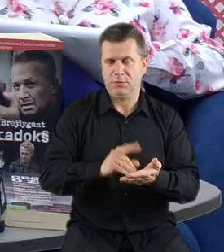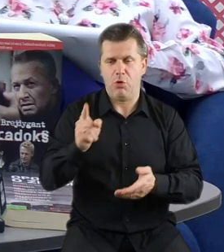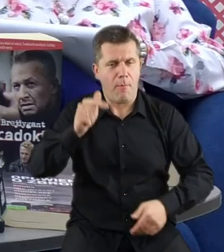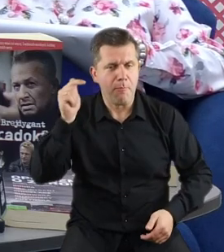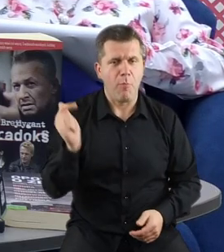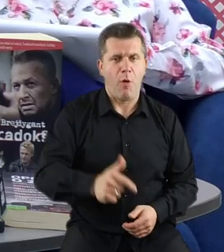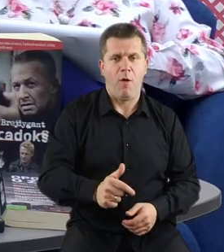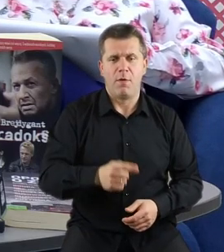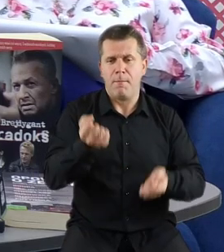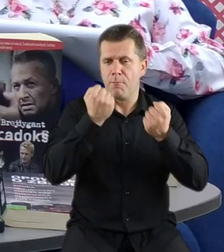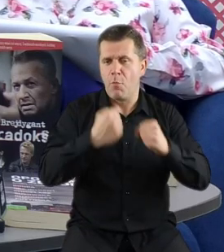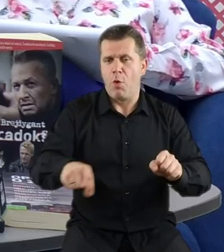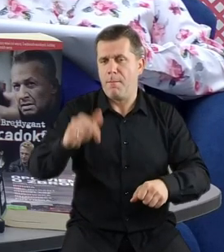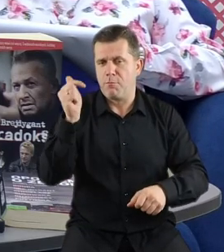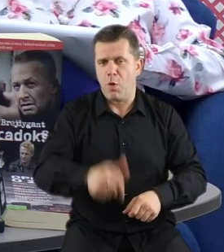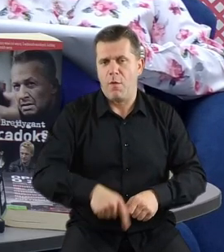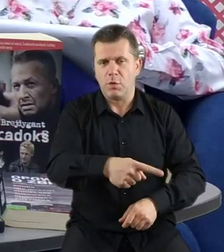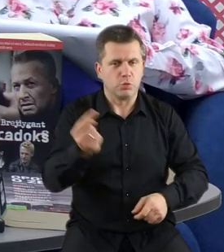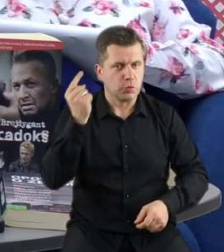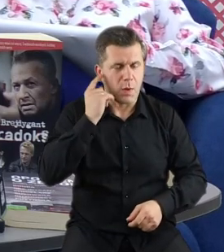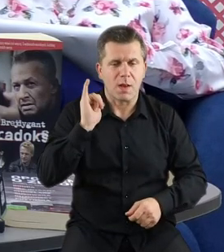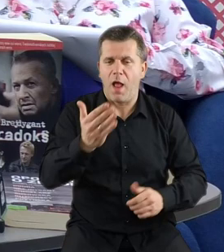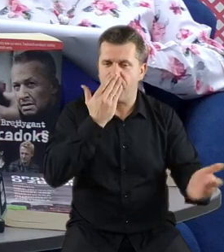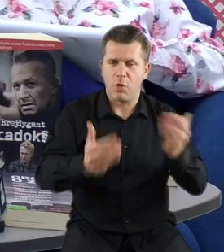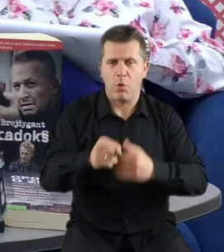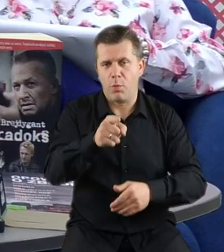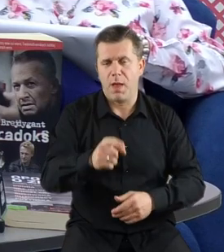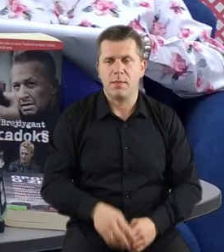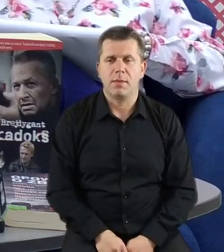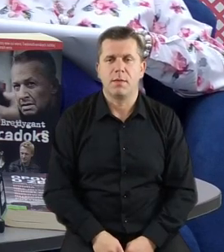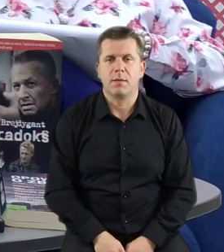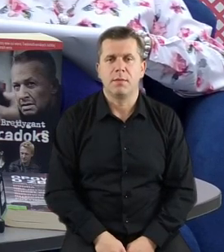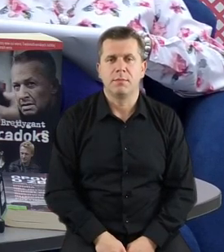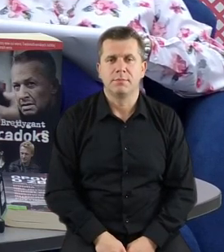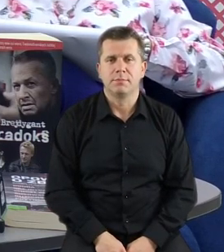napisać. On powinien, bohaterowie powinni się go słuchać. Jak to jest u pana?